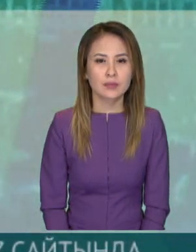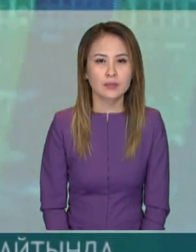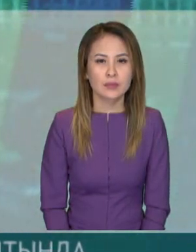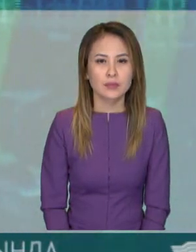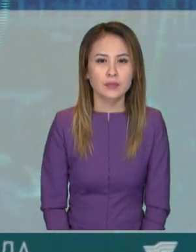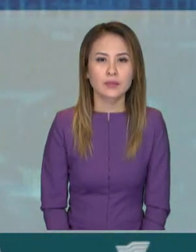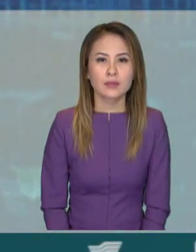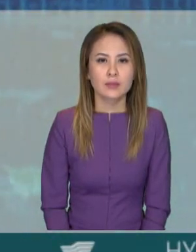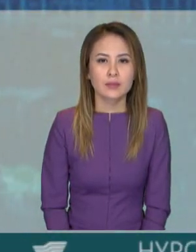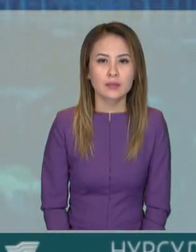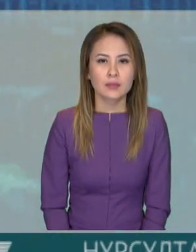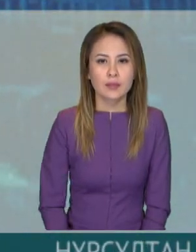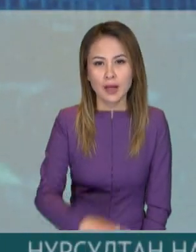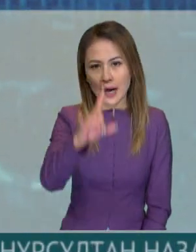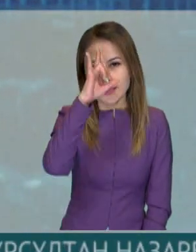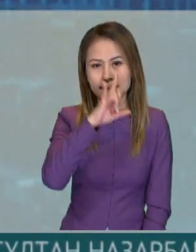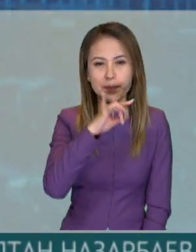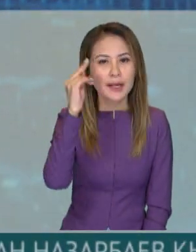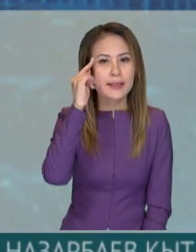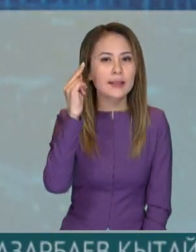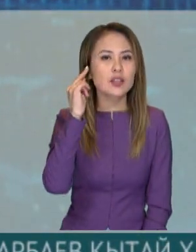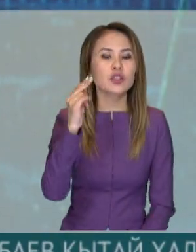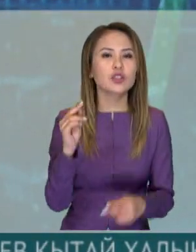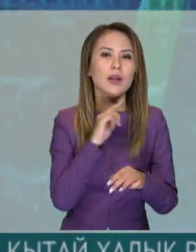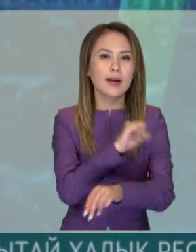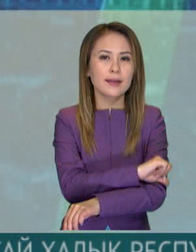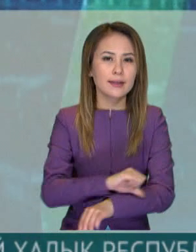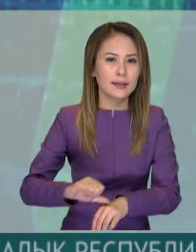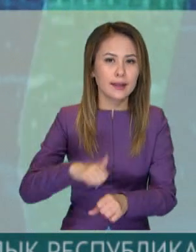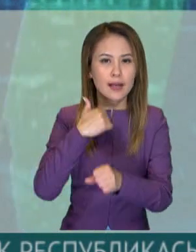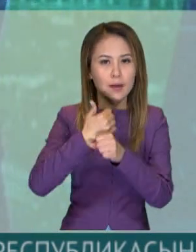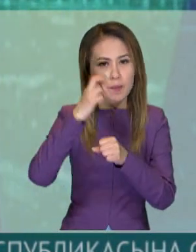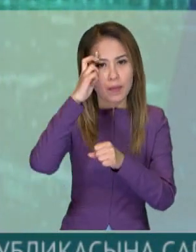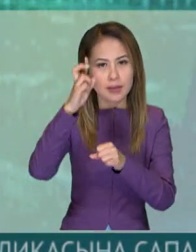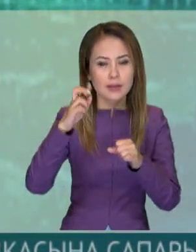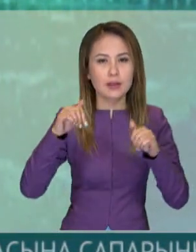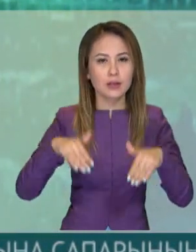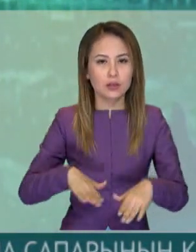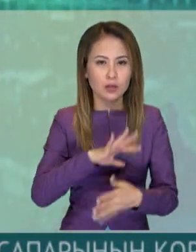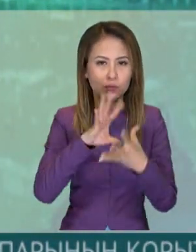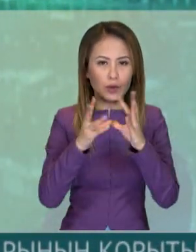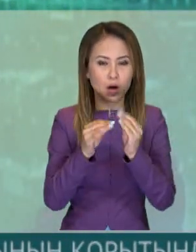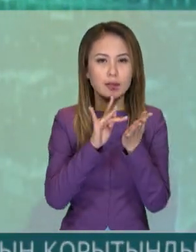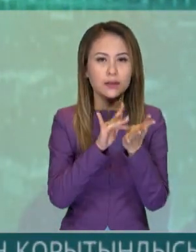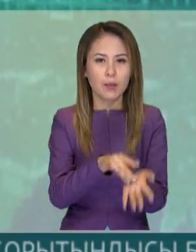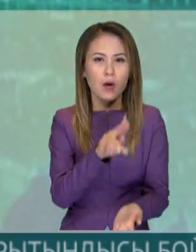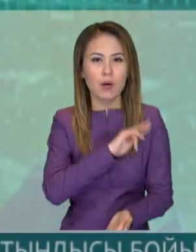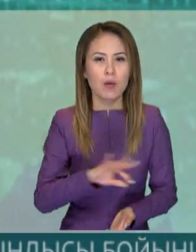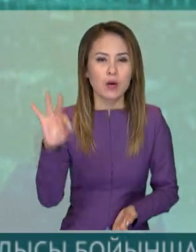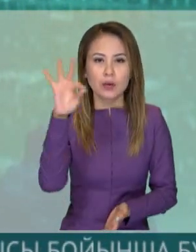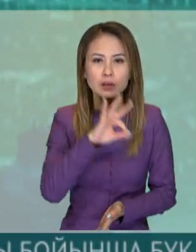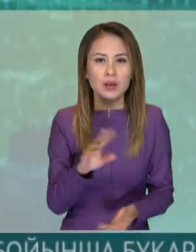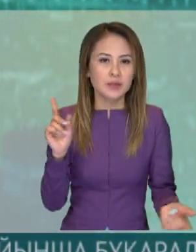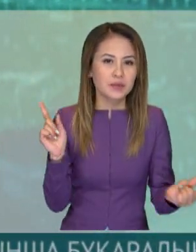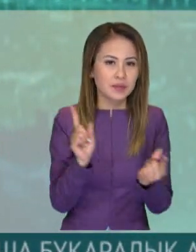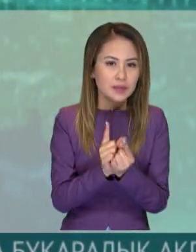Сәрсенбаева. Қазақстан мен Қытай шекара мәселесін шешті. Елбасы Қытайға сапарының қорытындысы бойынша бақ өкілдерімен